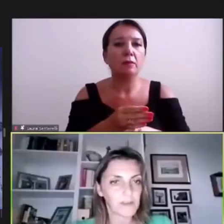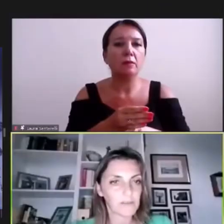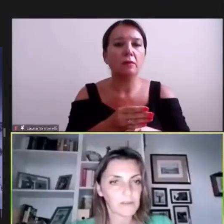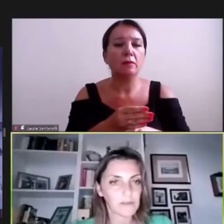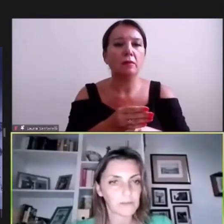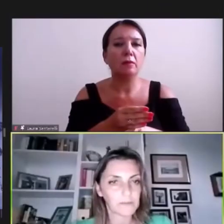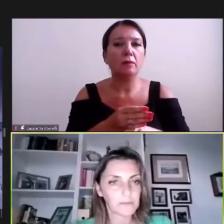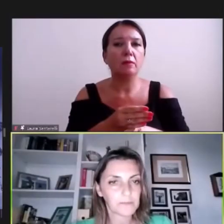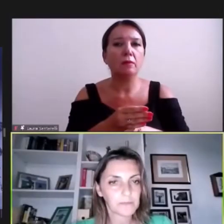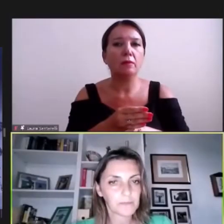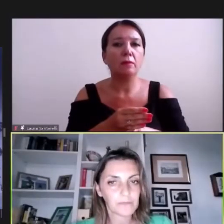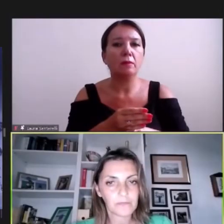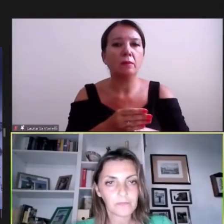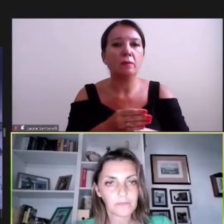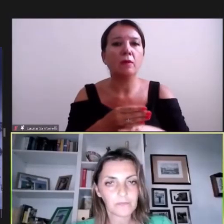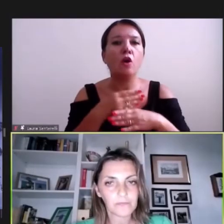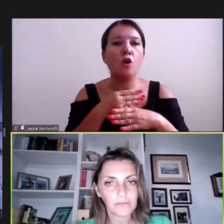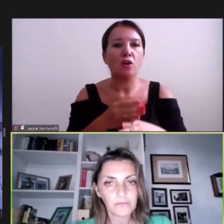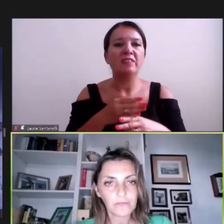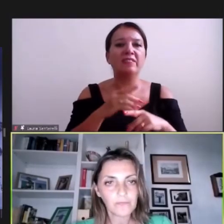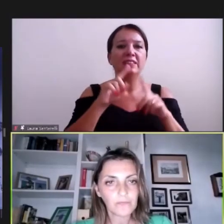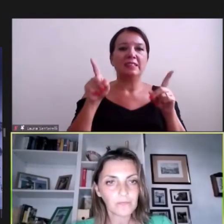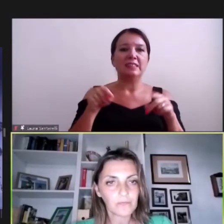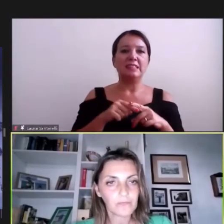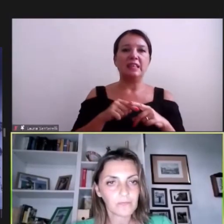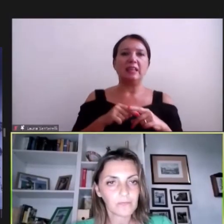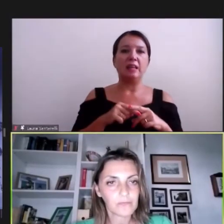devo fare forse.